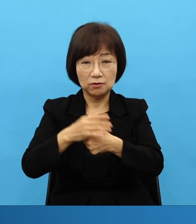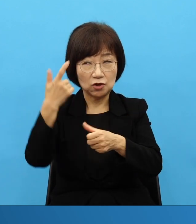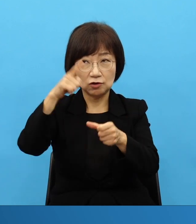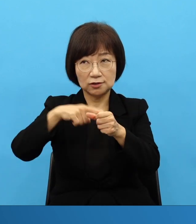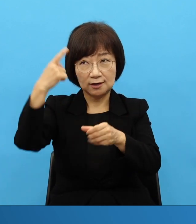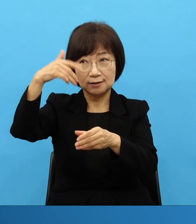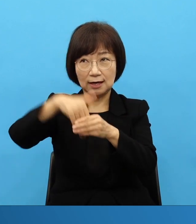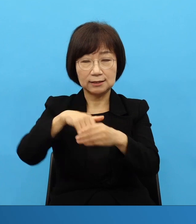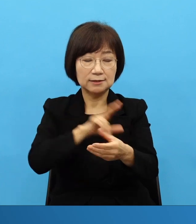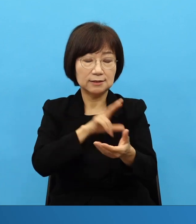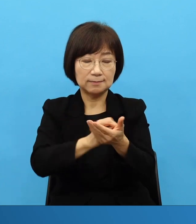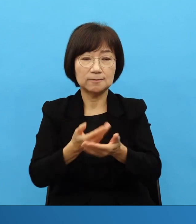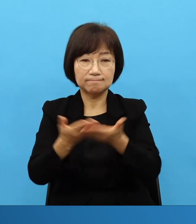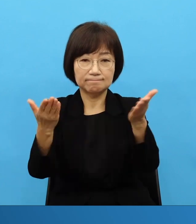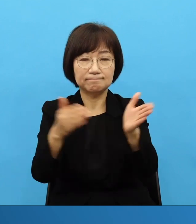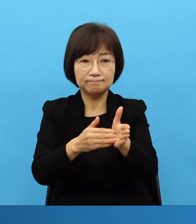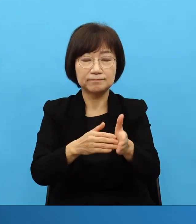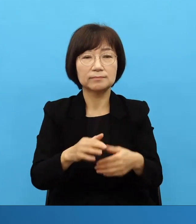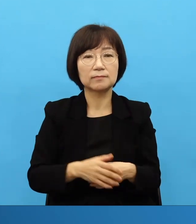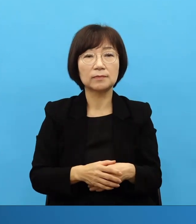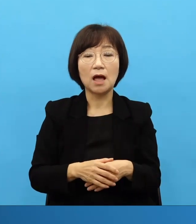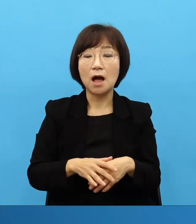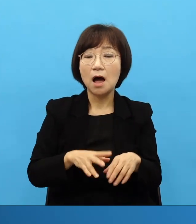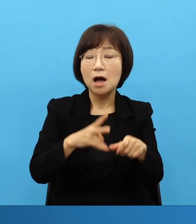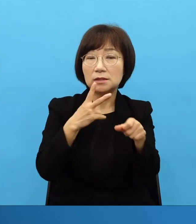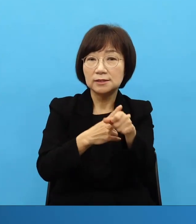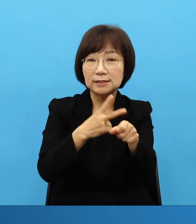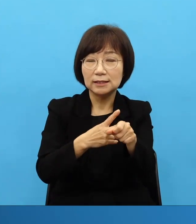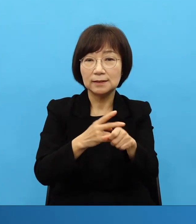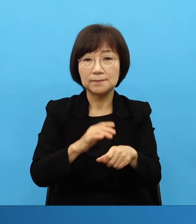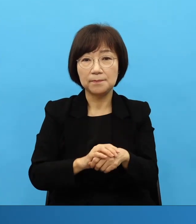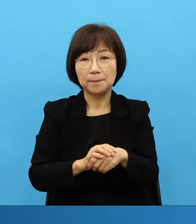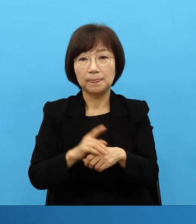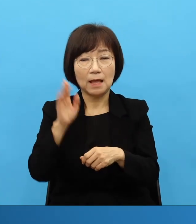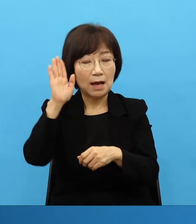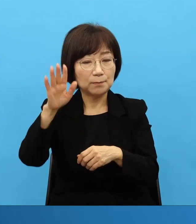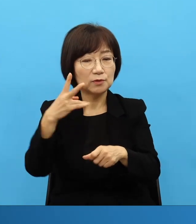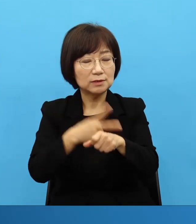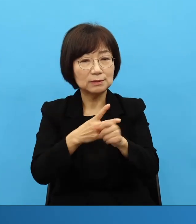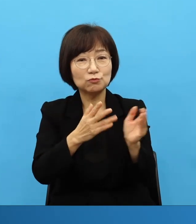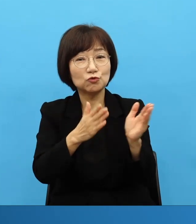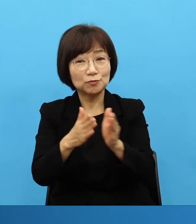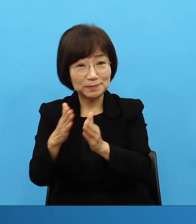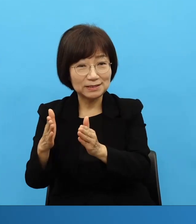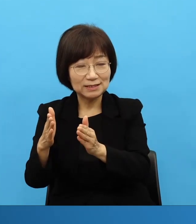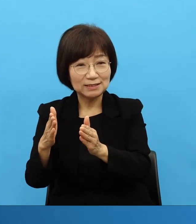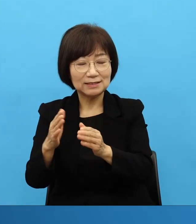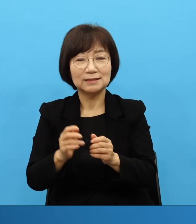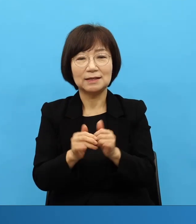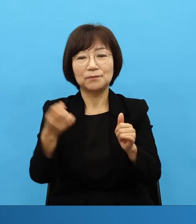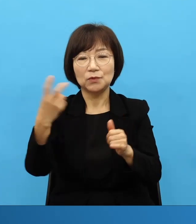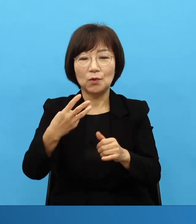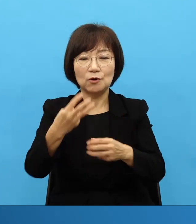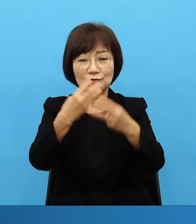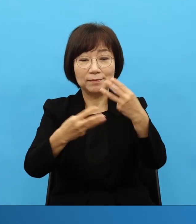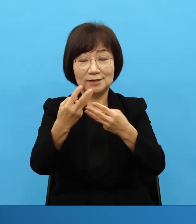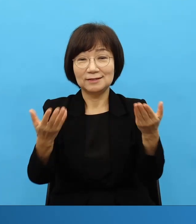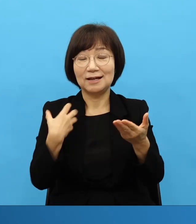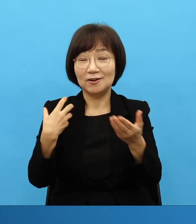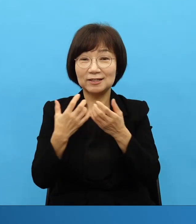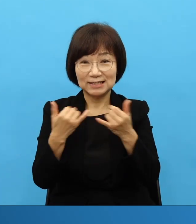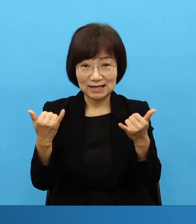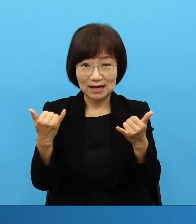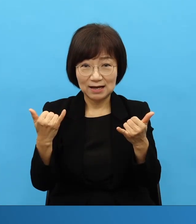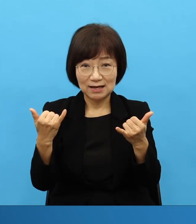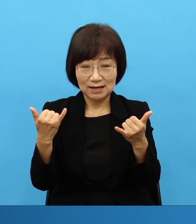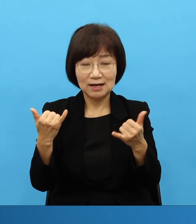전달됐습니다. 전 현직 교사와 교대, 사범대생 등 예비교사, 개교회 랩넌트 사역자 등 학교